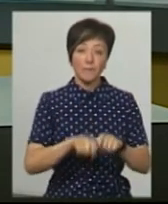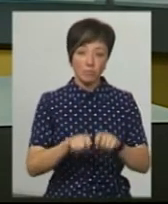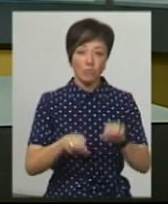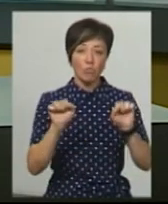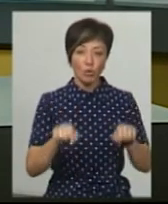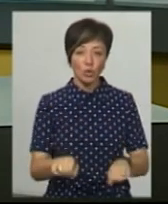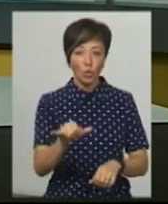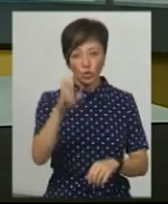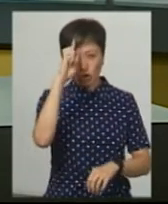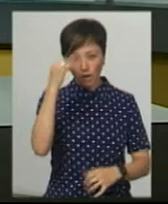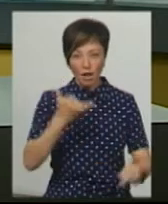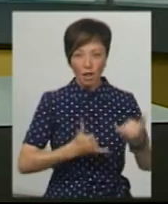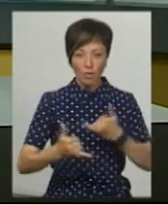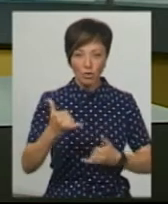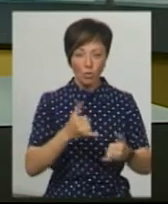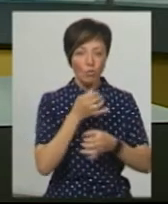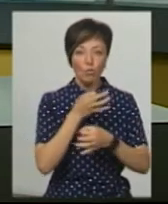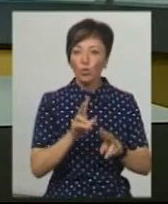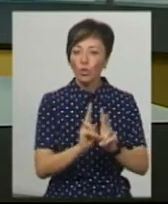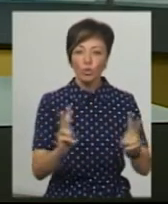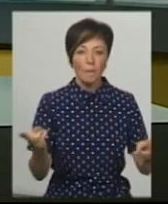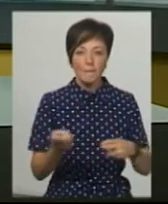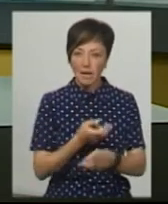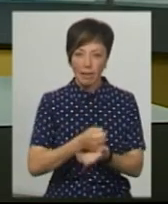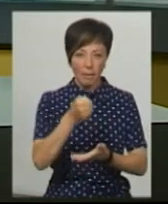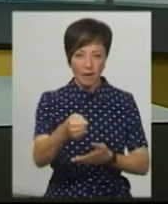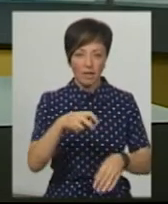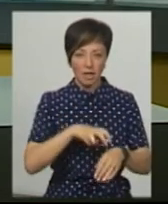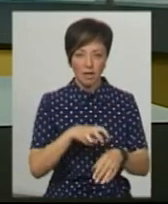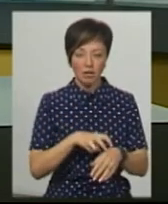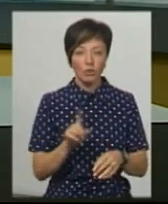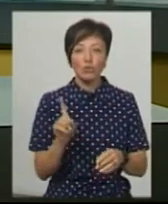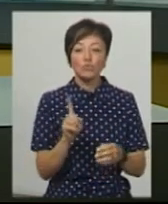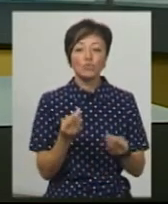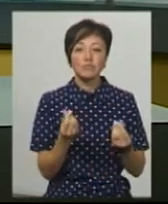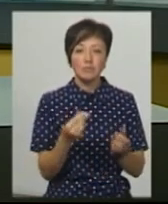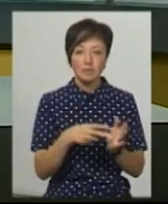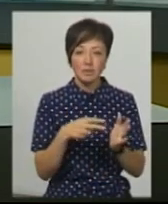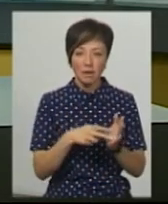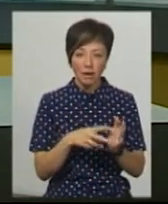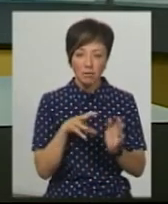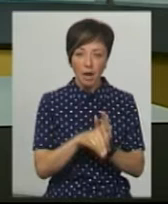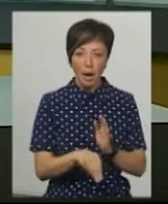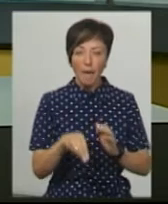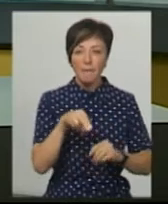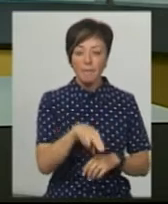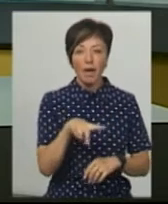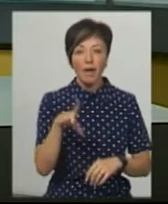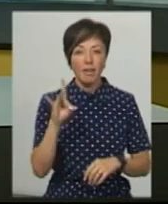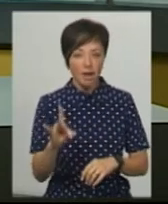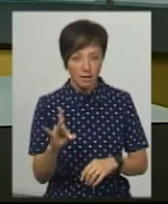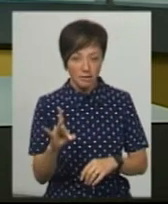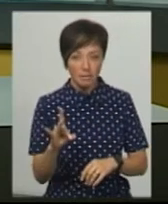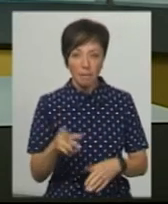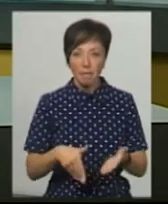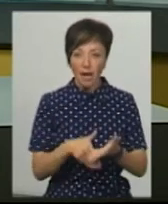можна у державній лабораторії будь-хто без направлення лікаря. З чого складається ціна дослідження методом полімерної